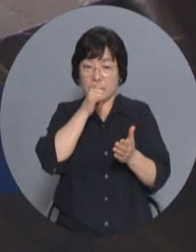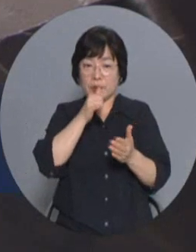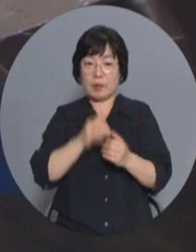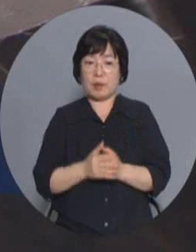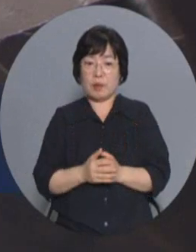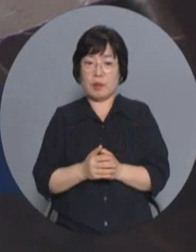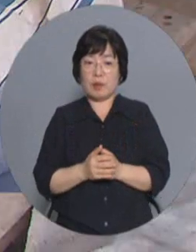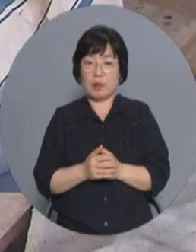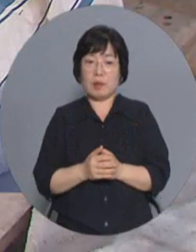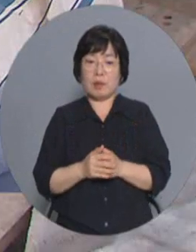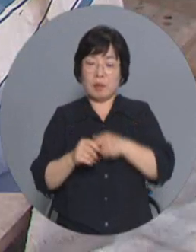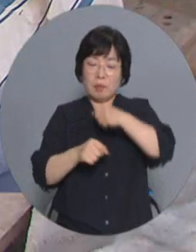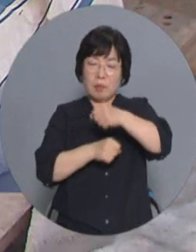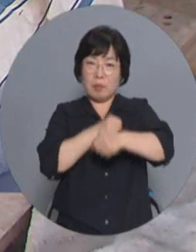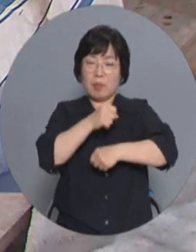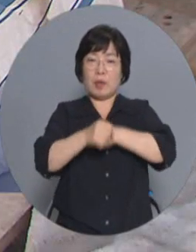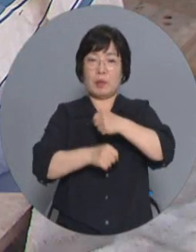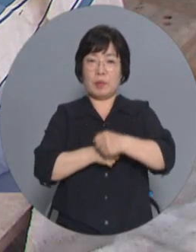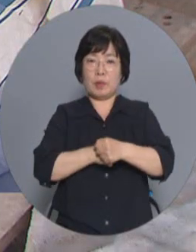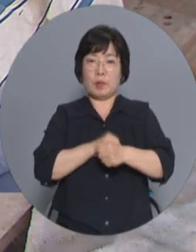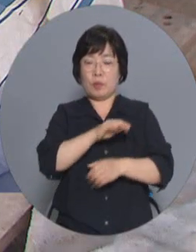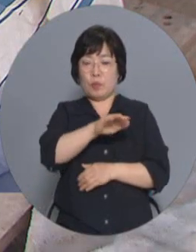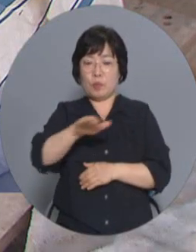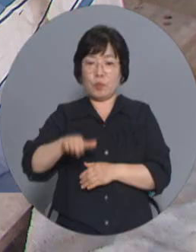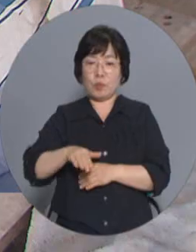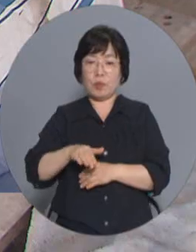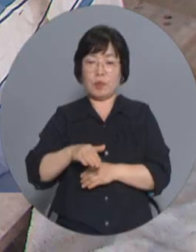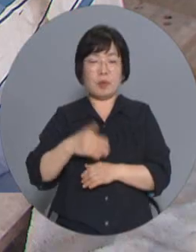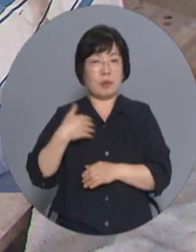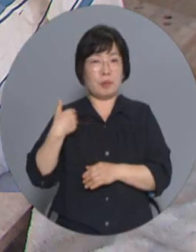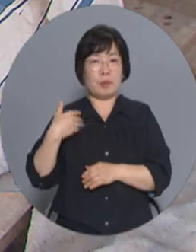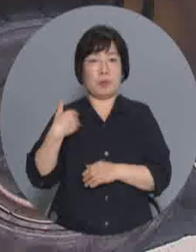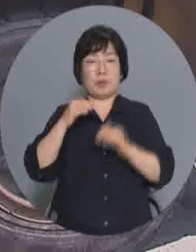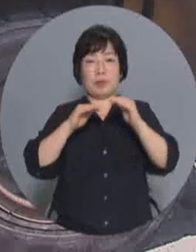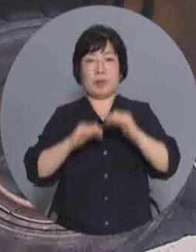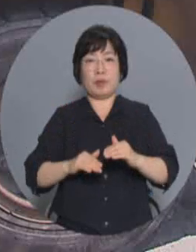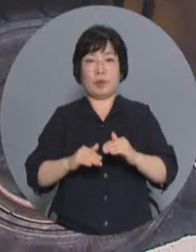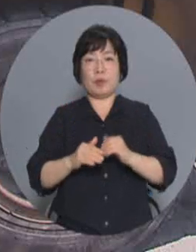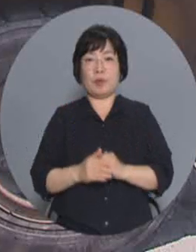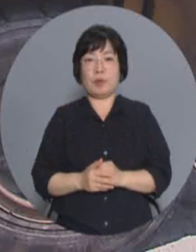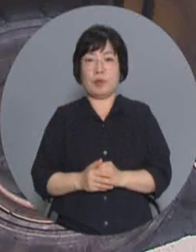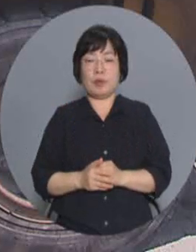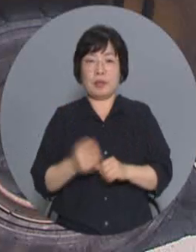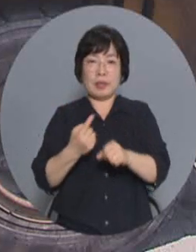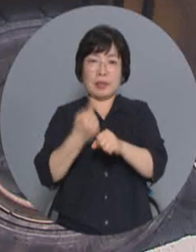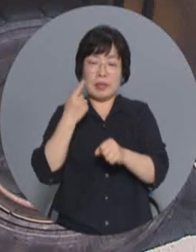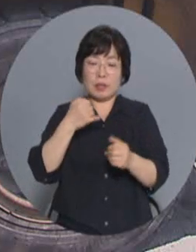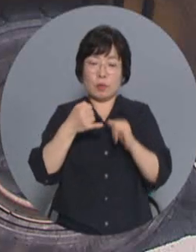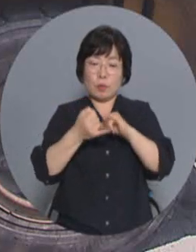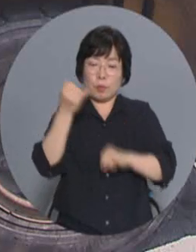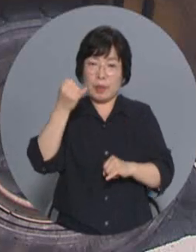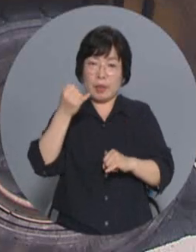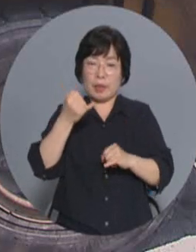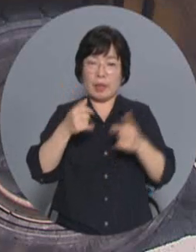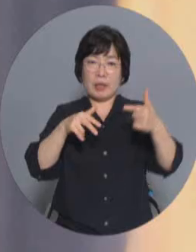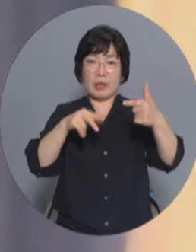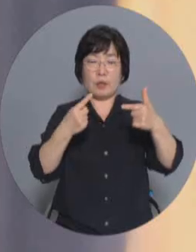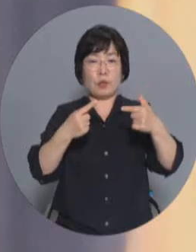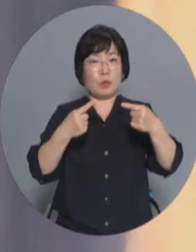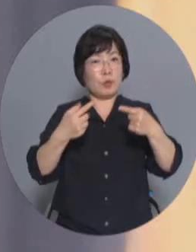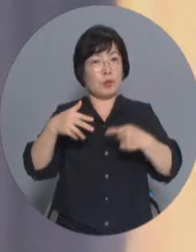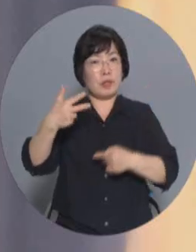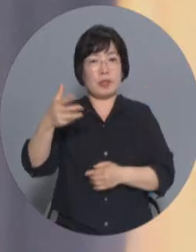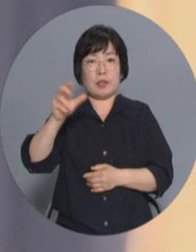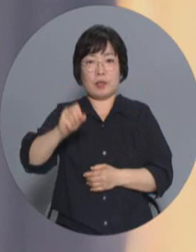그 자기들 간에 임의적으로 이렇게 해놓은 거라 저희끼리 알 수 없는 상황에서. 지난해 임금 체불액은 1조 7천억 원,